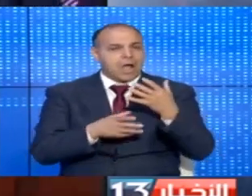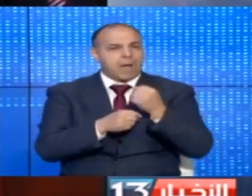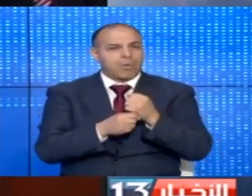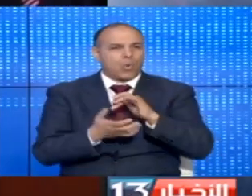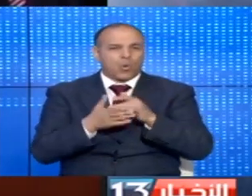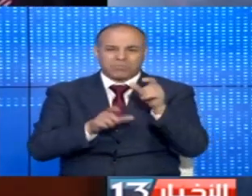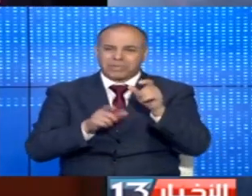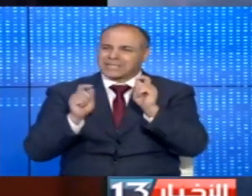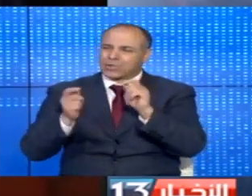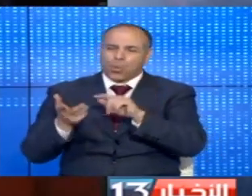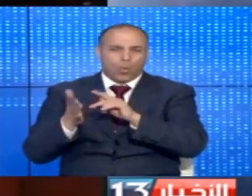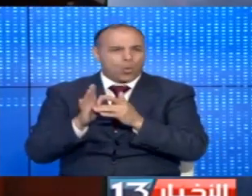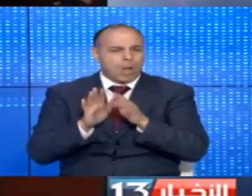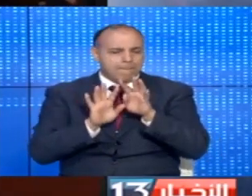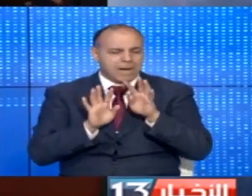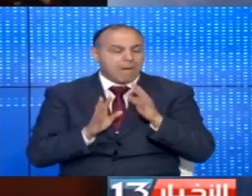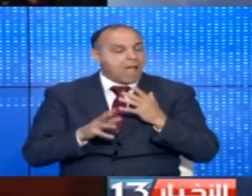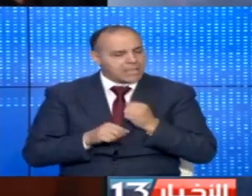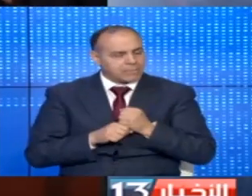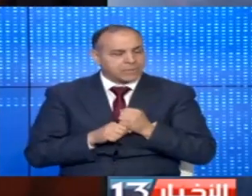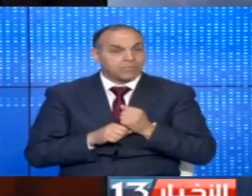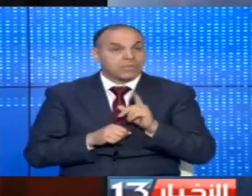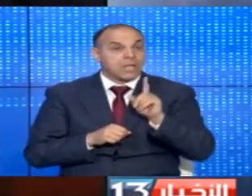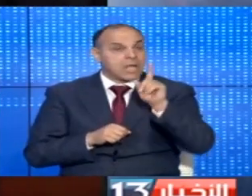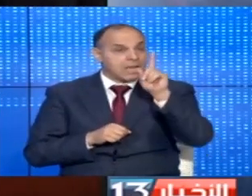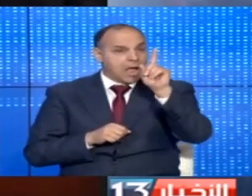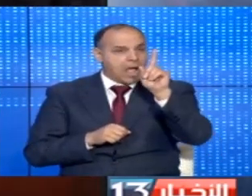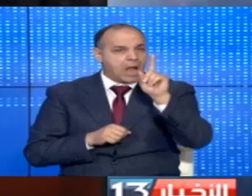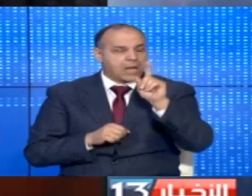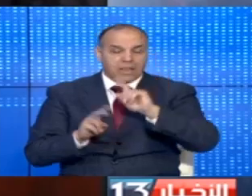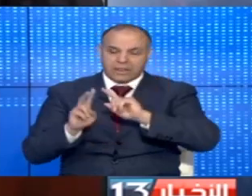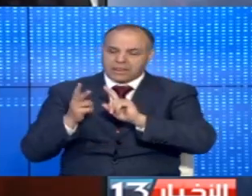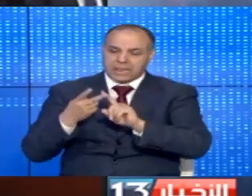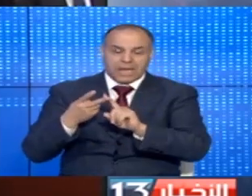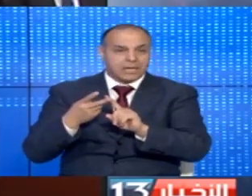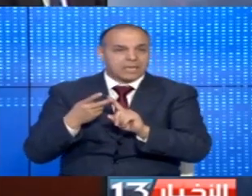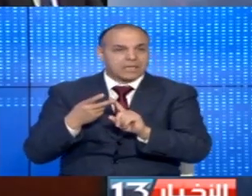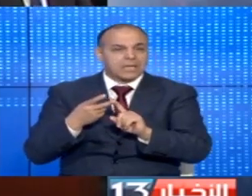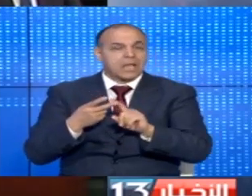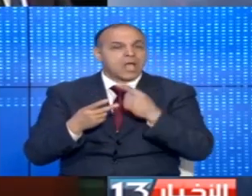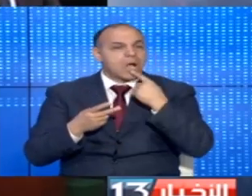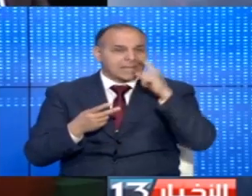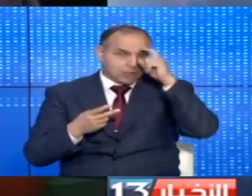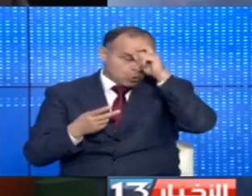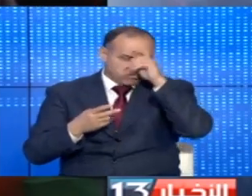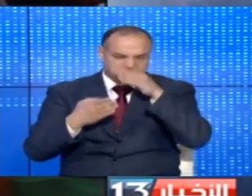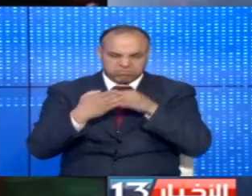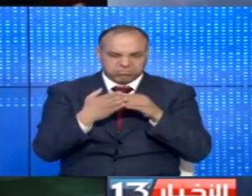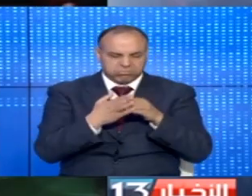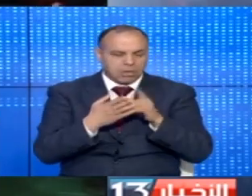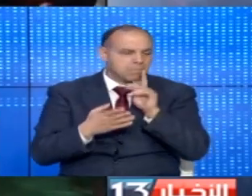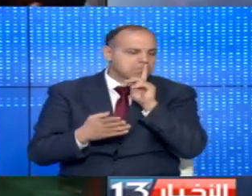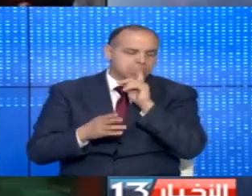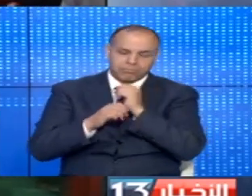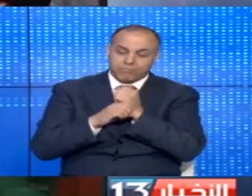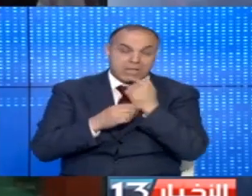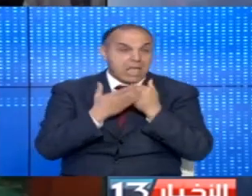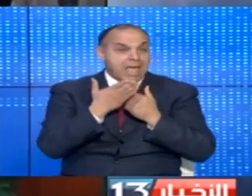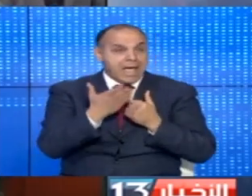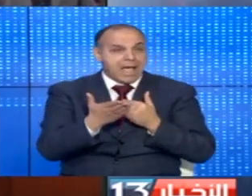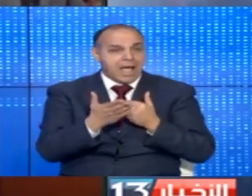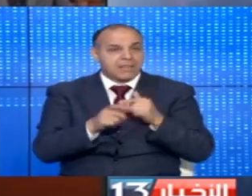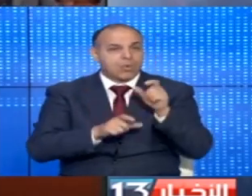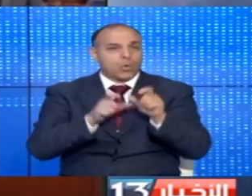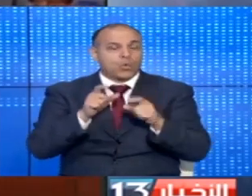الاطراف السياسيه والبرلمانيه الا ان خياره الثاني وجهه ايضا صعوبات وتحفظات مما يجعل ما